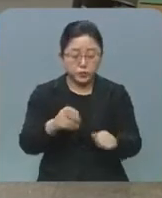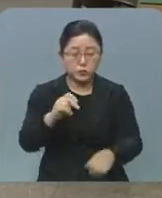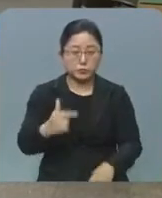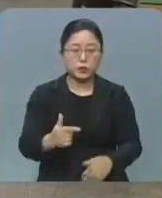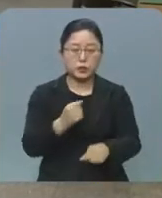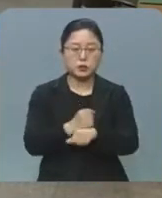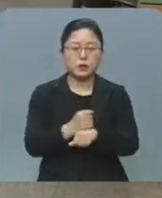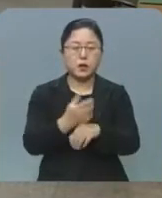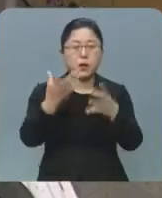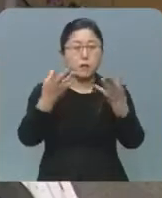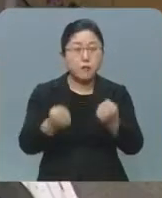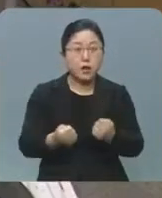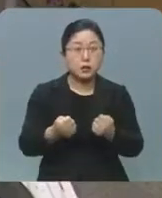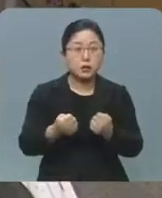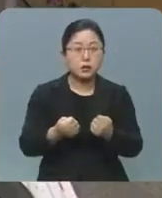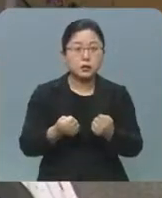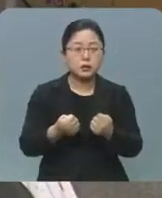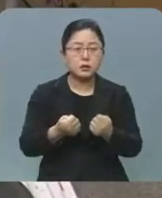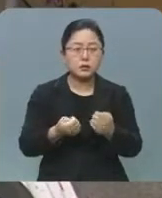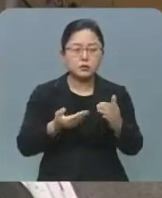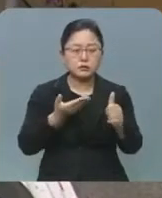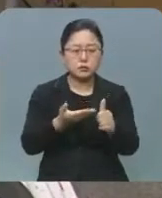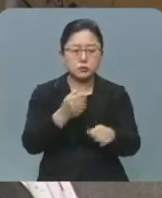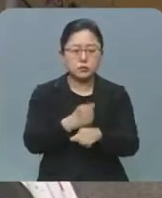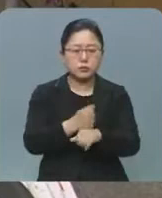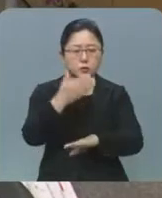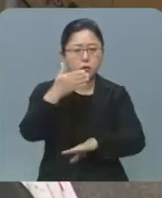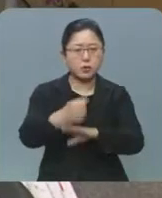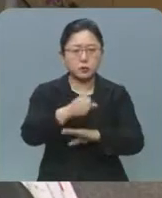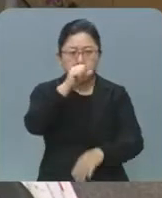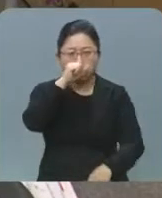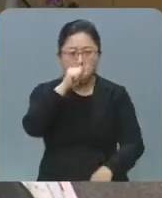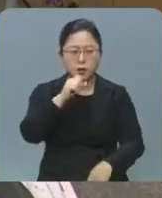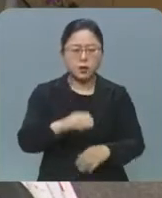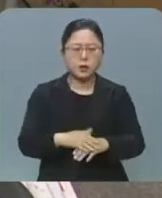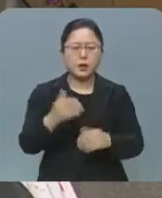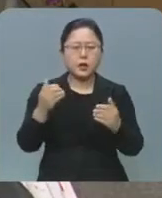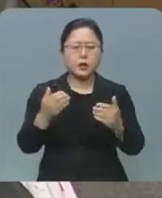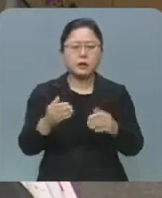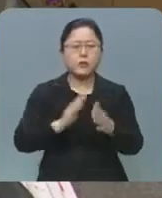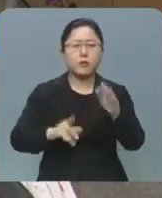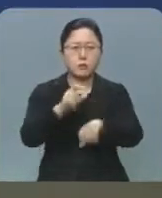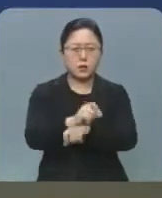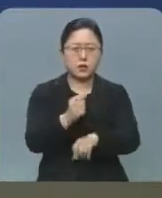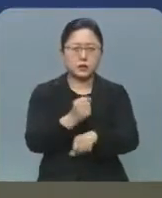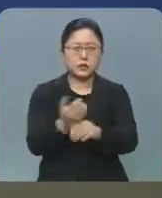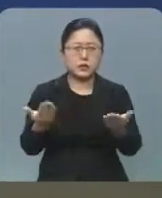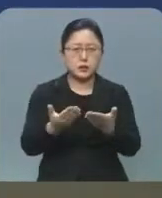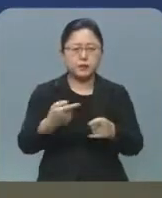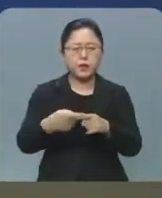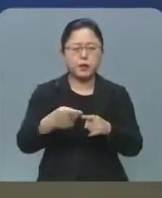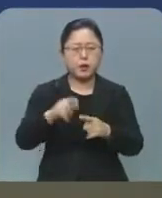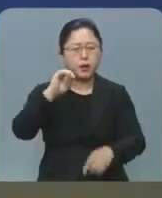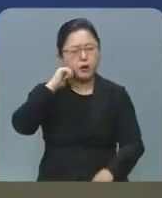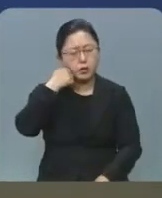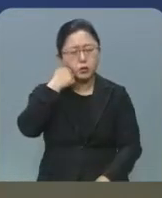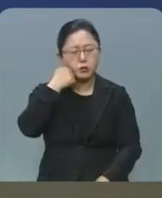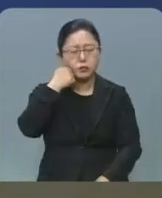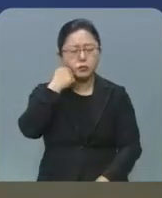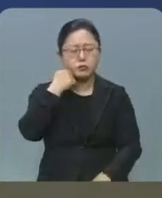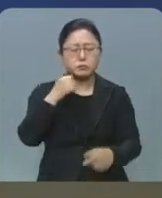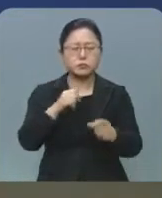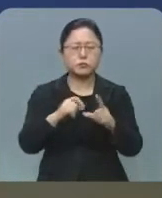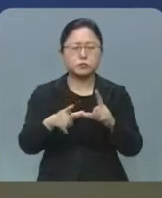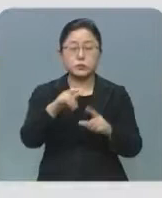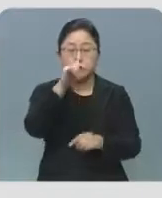많이 발급을 해준 데가 성과가 높은 것이냐. 공무원들이 하는 일들이 가장 비교 평가하기